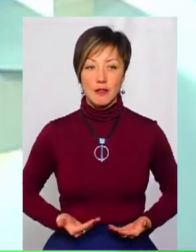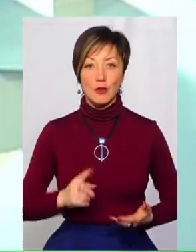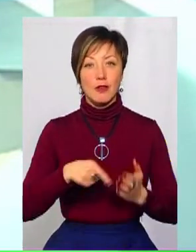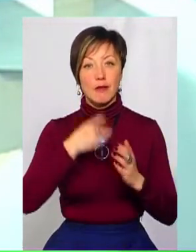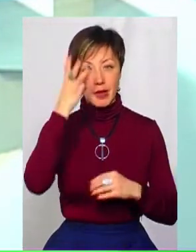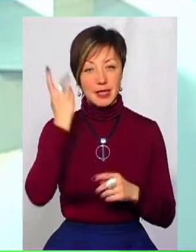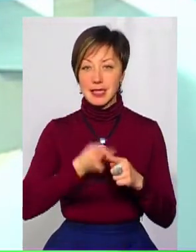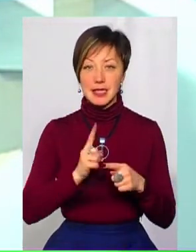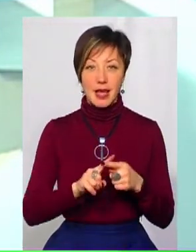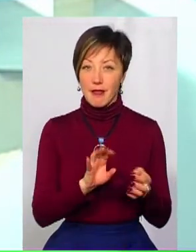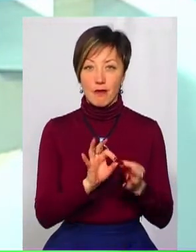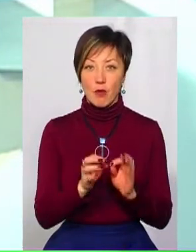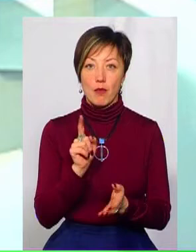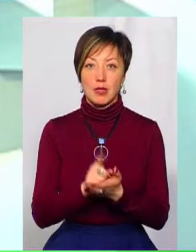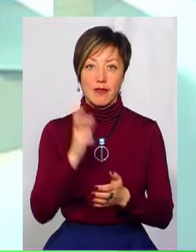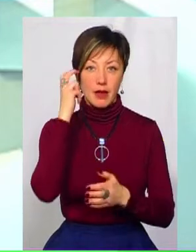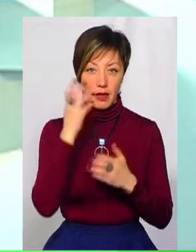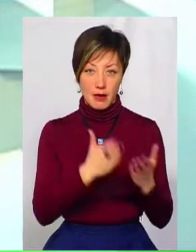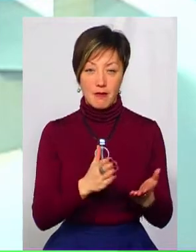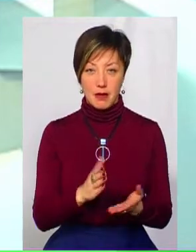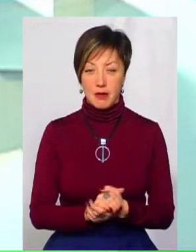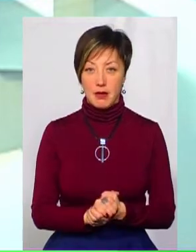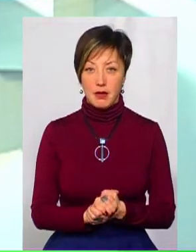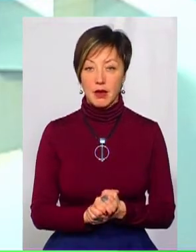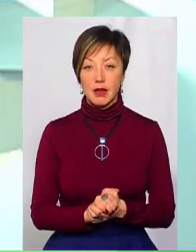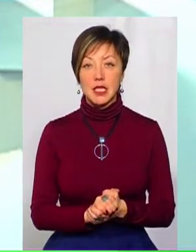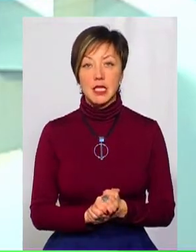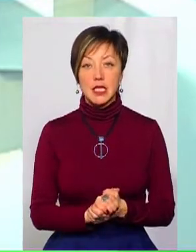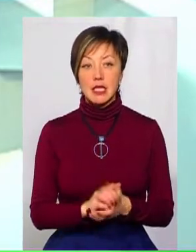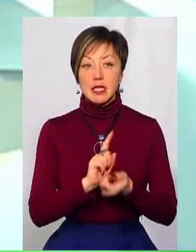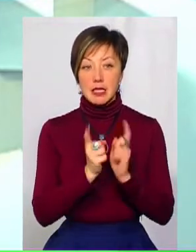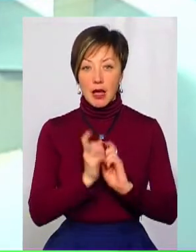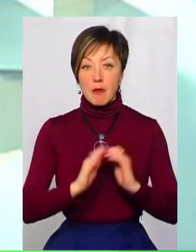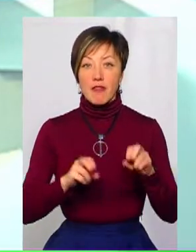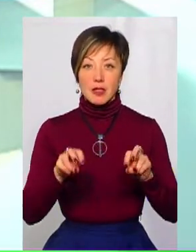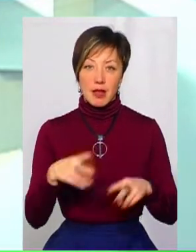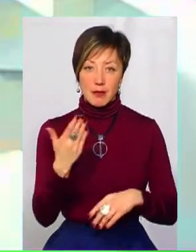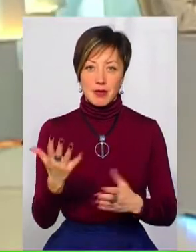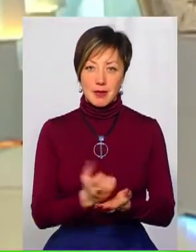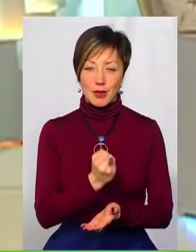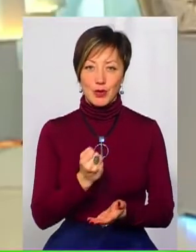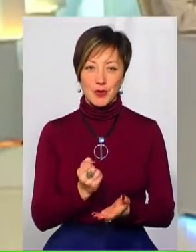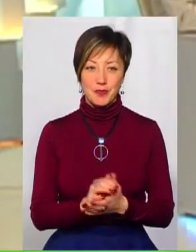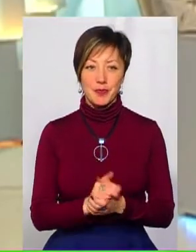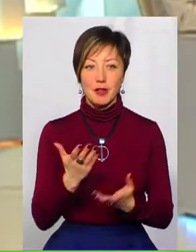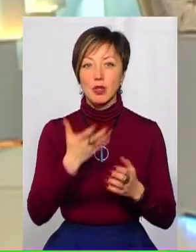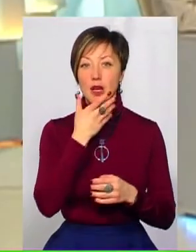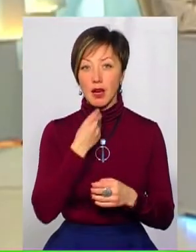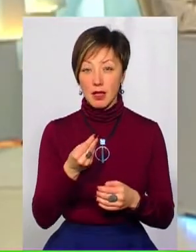Хмельницькому. Тобто це не є формула бути у столиці, звичайно. Знову ж таки, стань професіоналом і тебе знайдуть. Якщо ти робиш